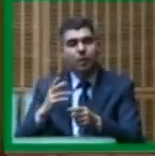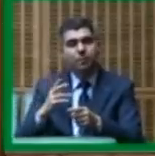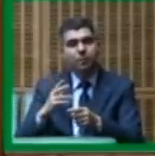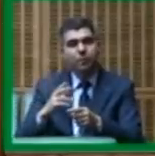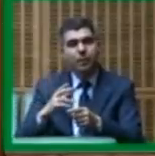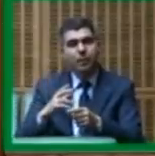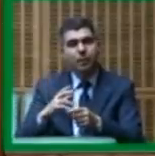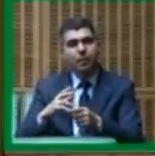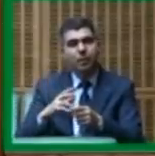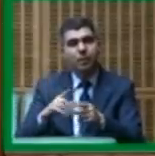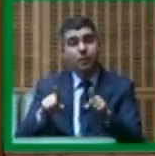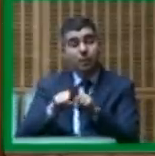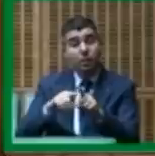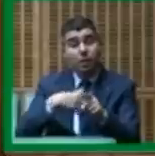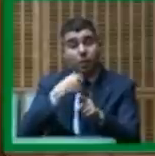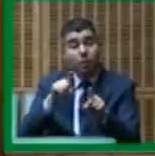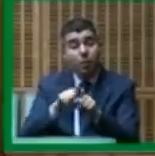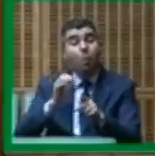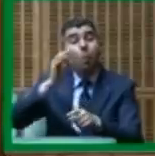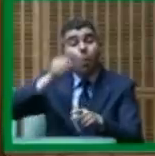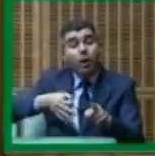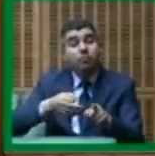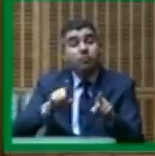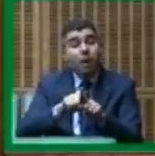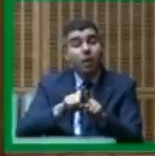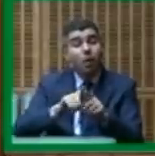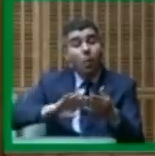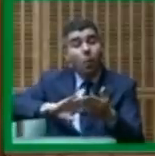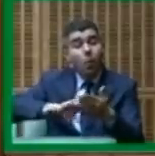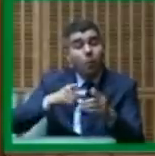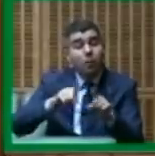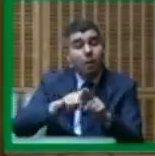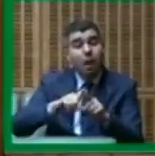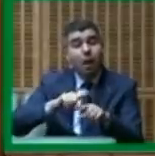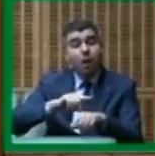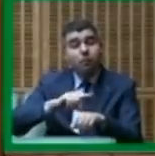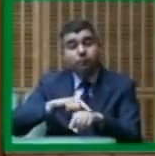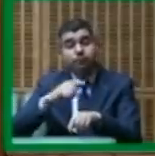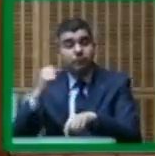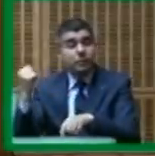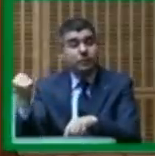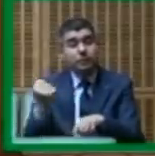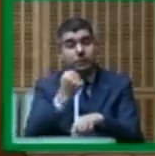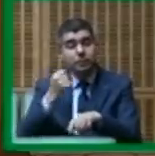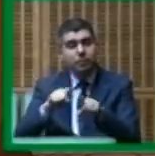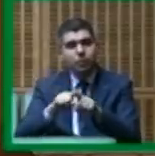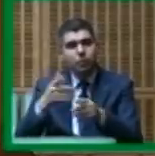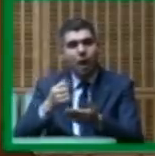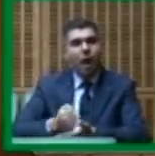بها الحاجيات ديالو، ولكن هو اللي مهم عنده هو يطير من الزمان شي حاجة لصالح الدولة